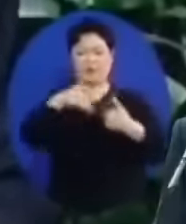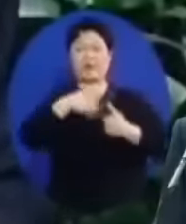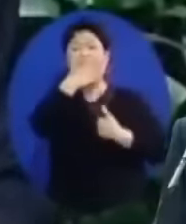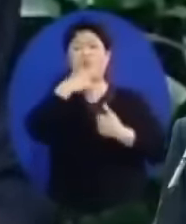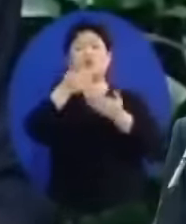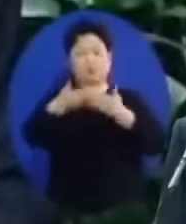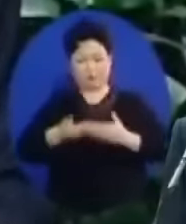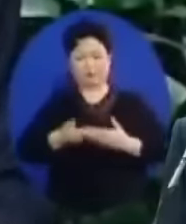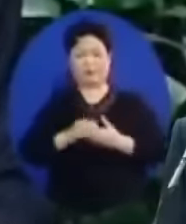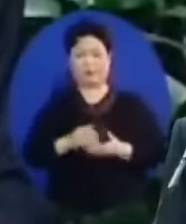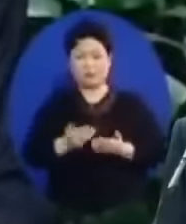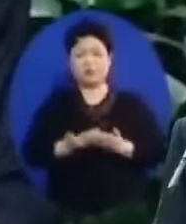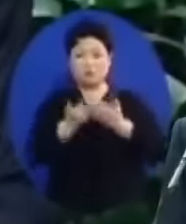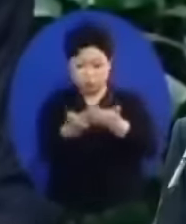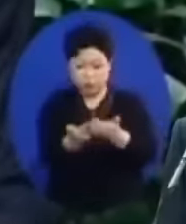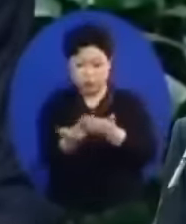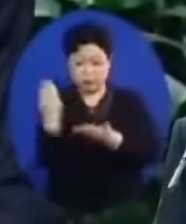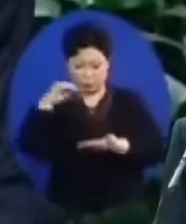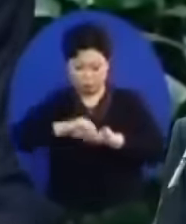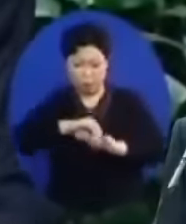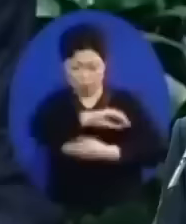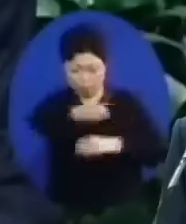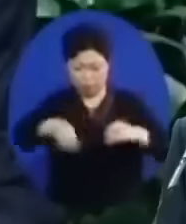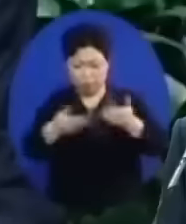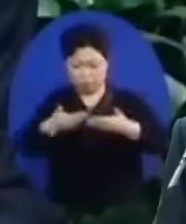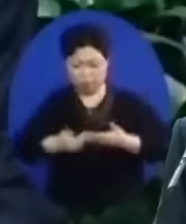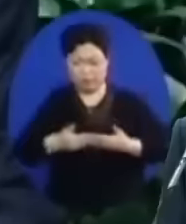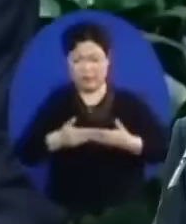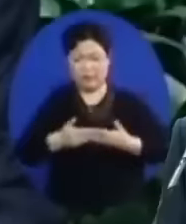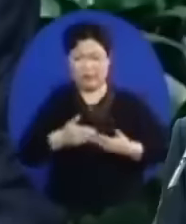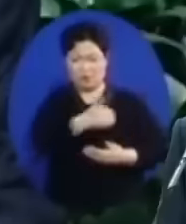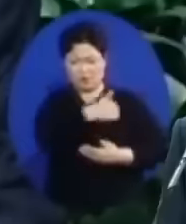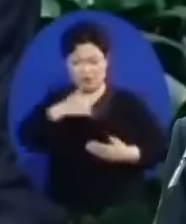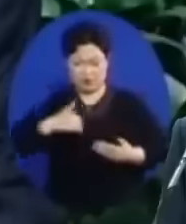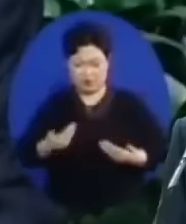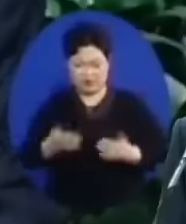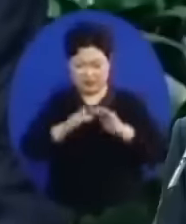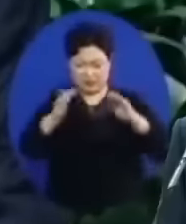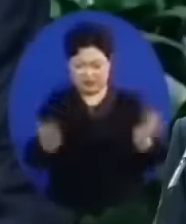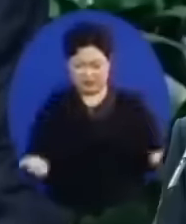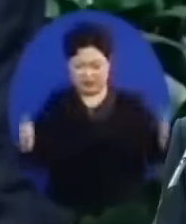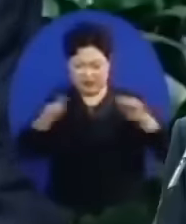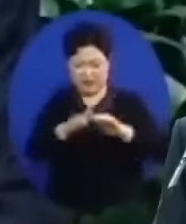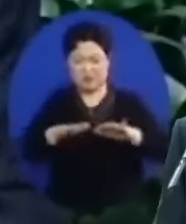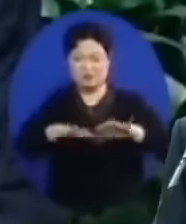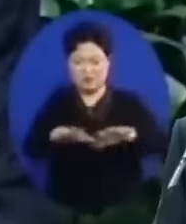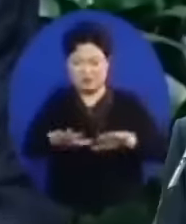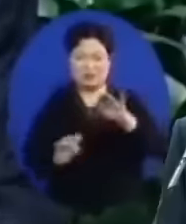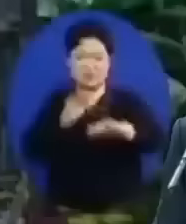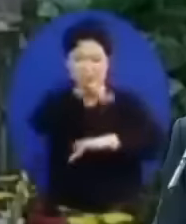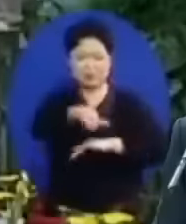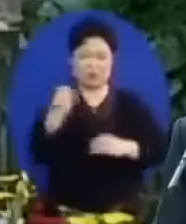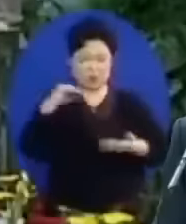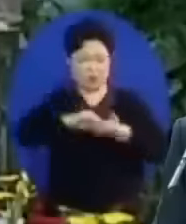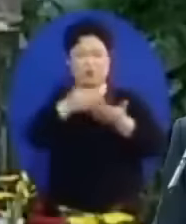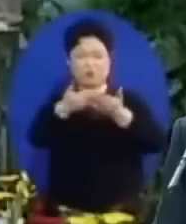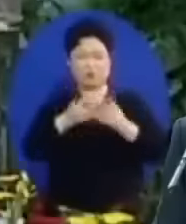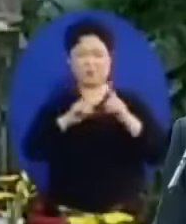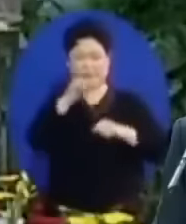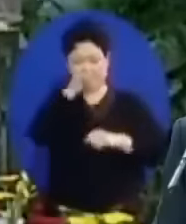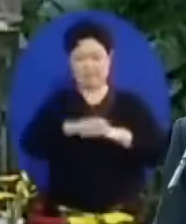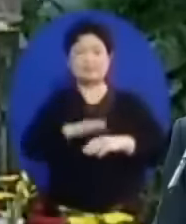준다는 것입니다. 주라 그리하면 돌려줄 것이니 곧 후에 대해 눌러 흔들어 넘치게 해서 안겨주겠다고 말한 것입니다.